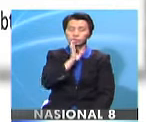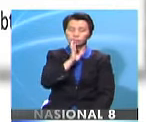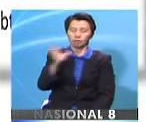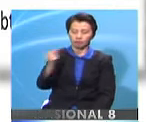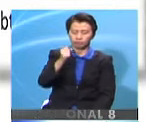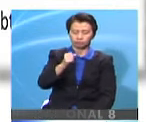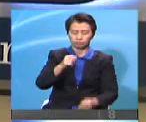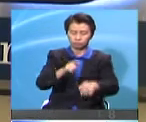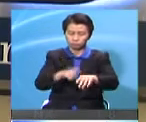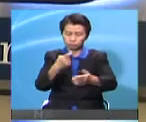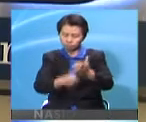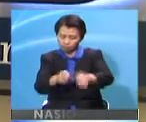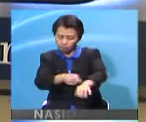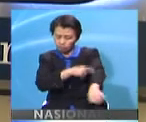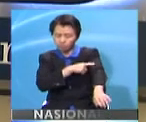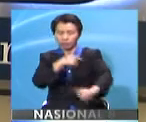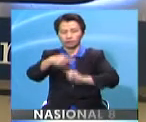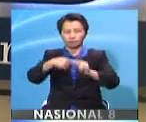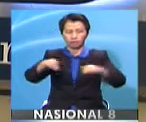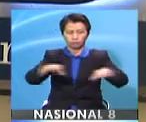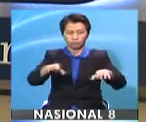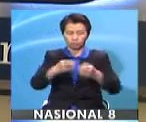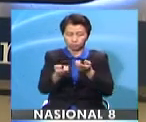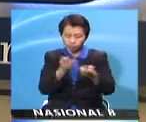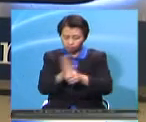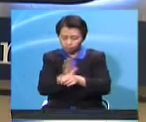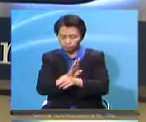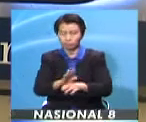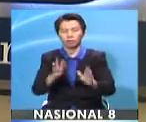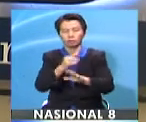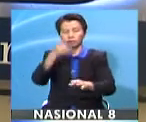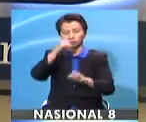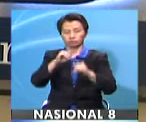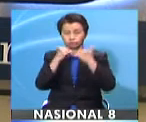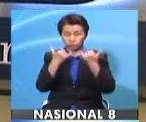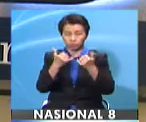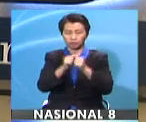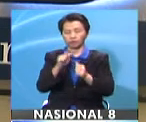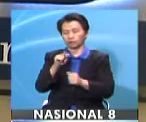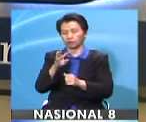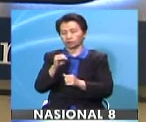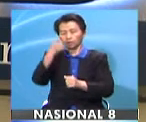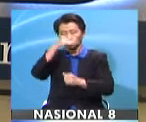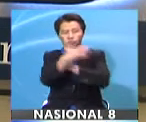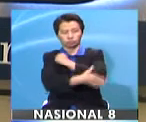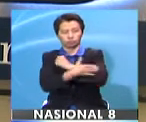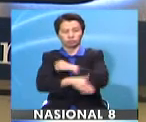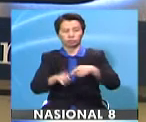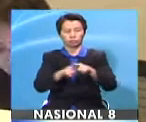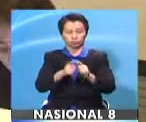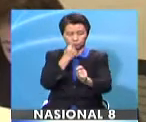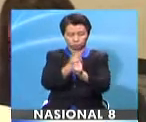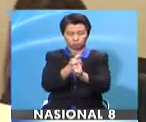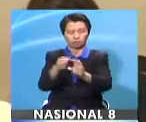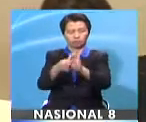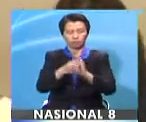pandangan nilai jangka panjang apabila melakukan urus Niaga bukan sahaja bagi Syarikat itu tetapi juga bagi negara sebagai menepati